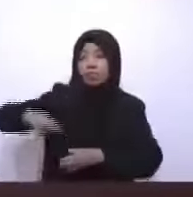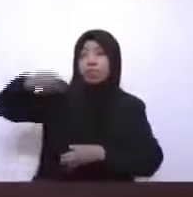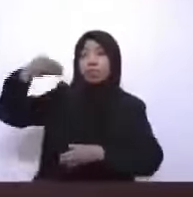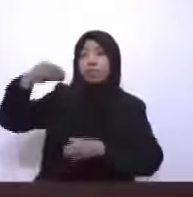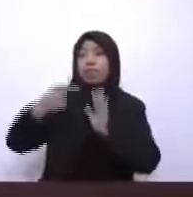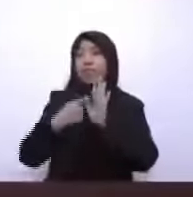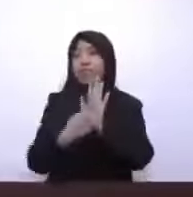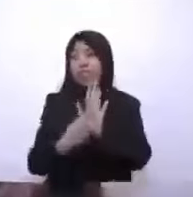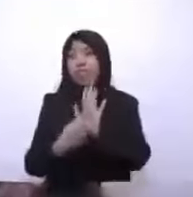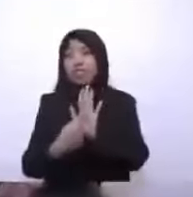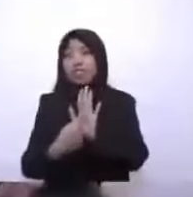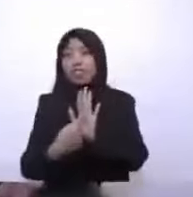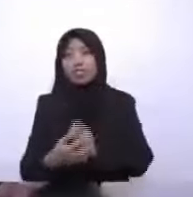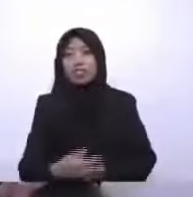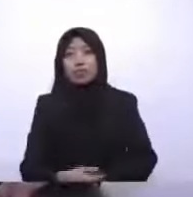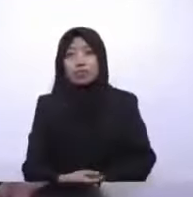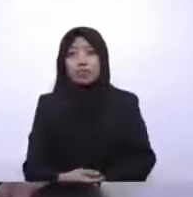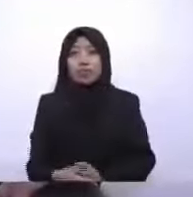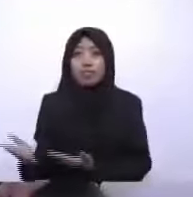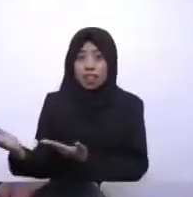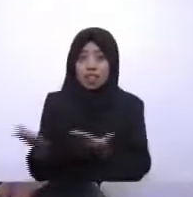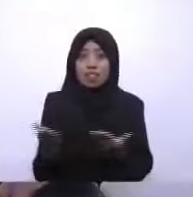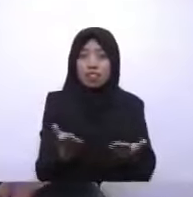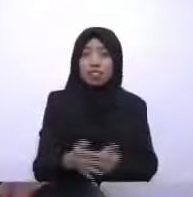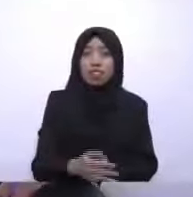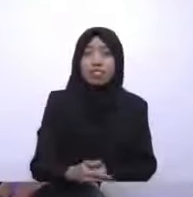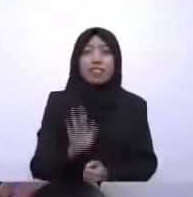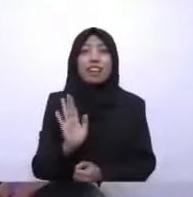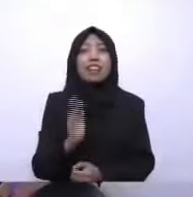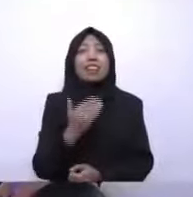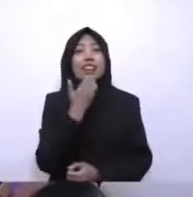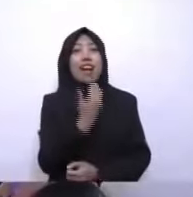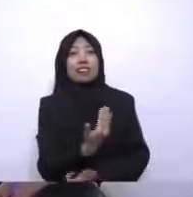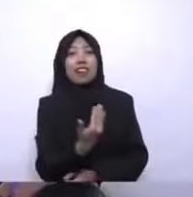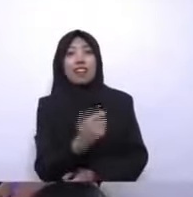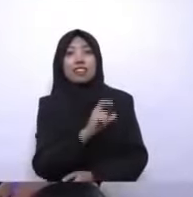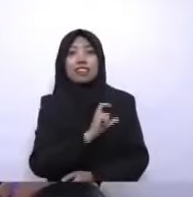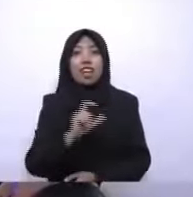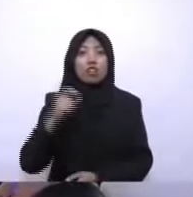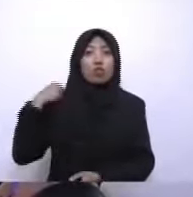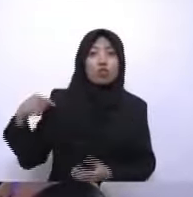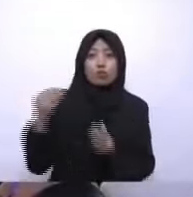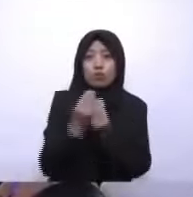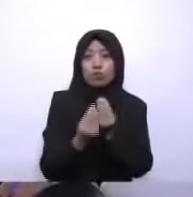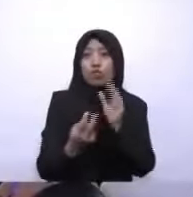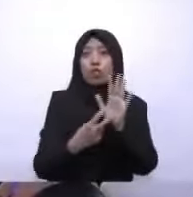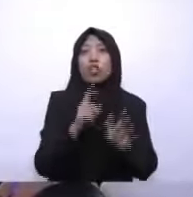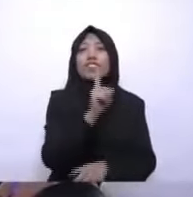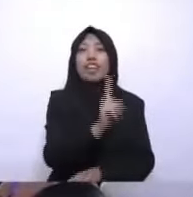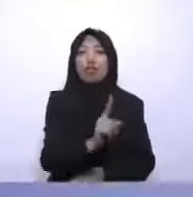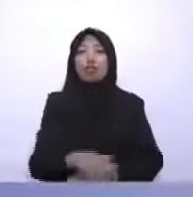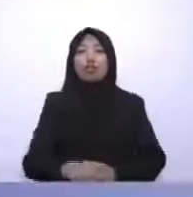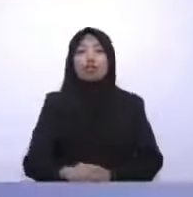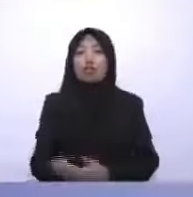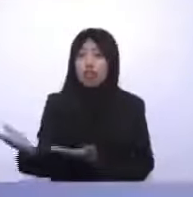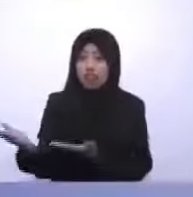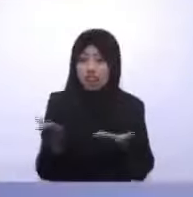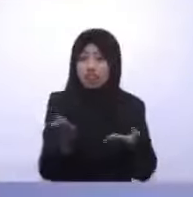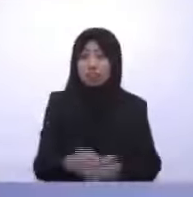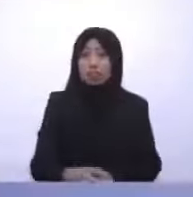dari wadah kaca. Silakan untuk nanti bertanya kepada calon wakil gubernur nomor urut 1. Silakan.